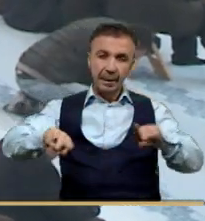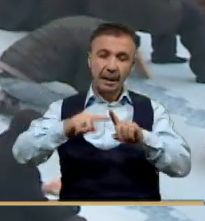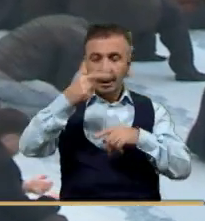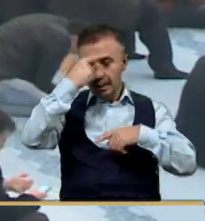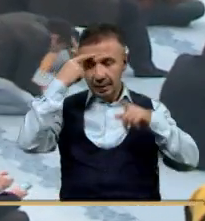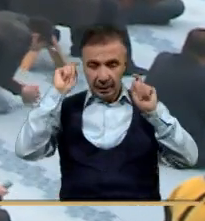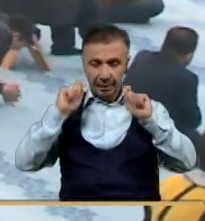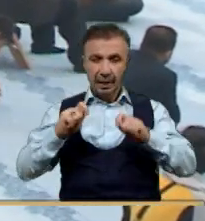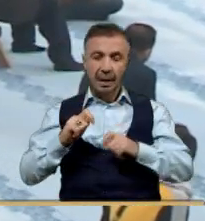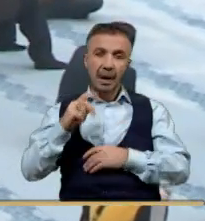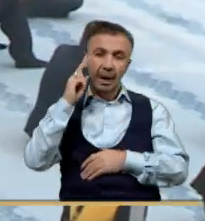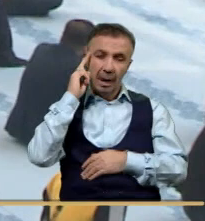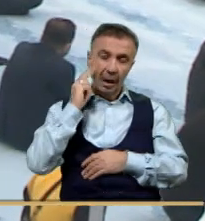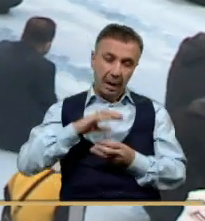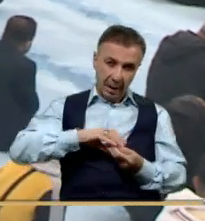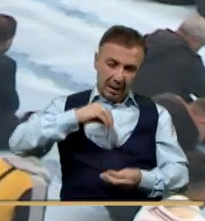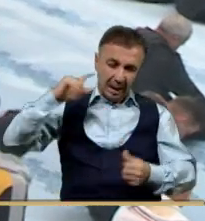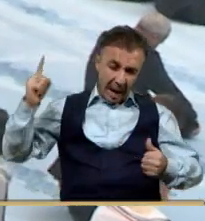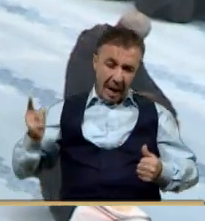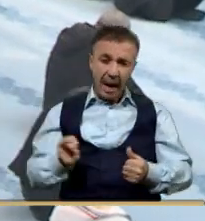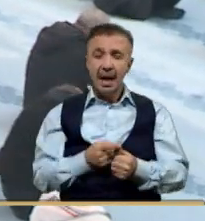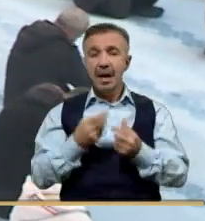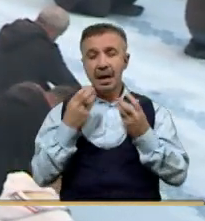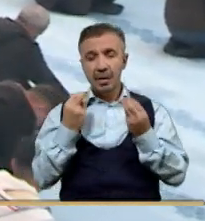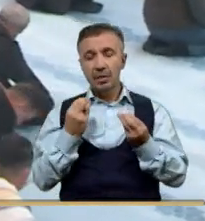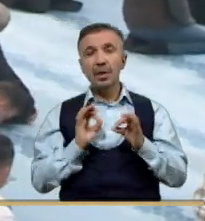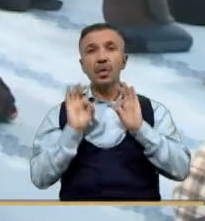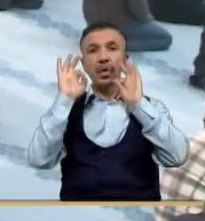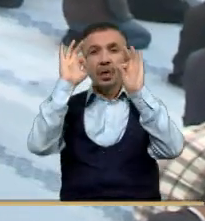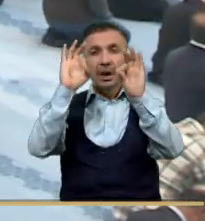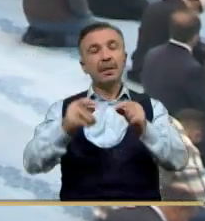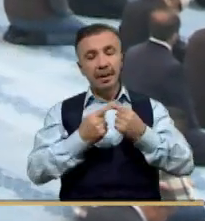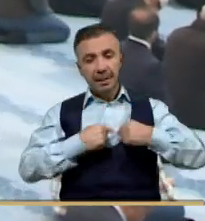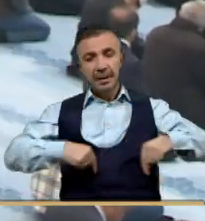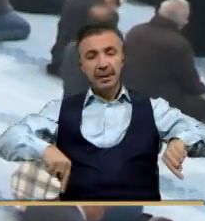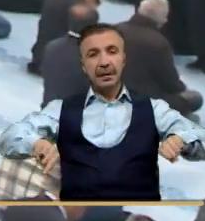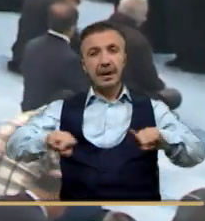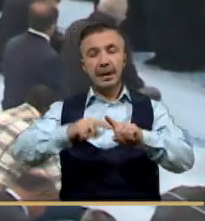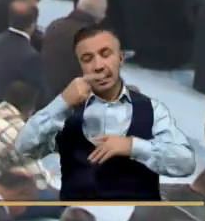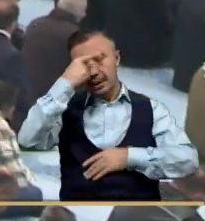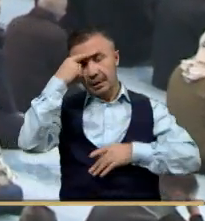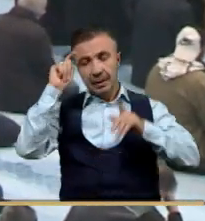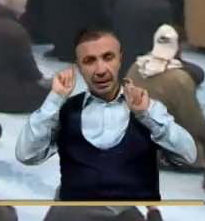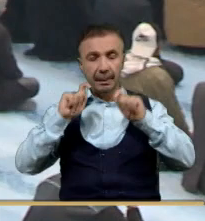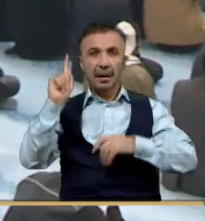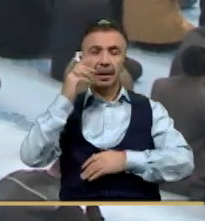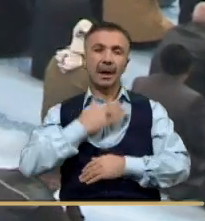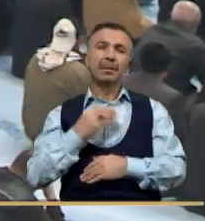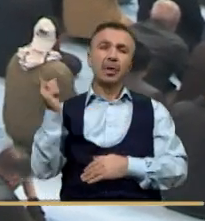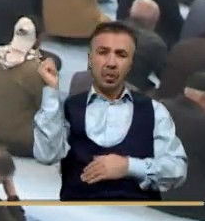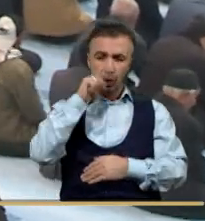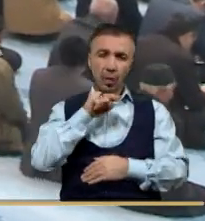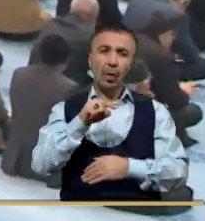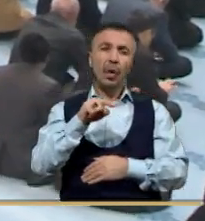ve ahlakın en güzeline ulaşmayı bizlere nasip eyle. Çünkü o